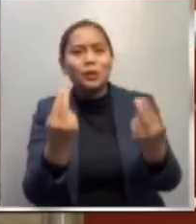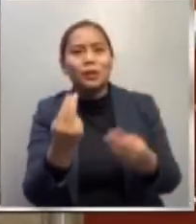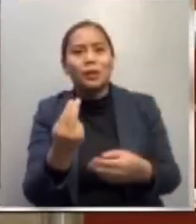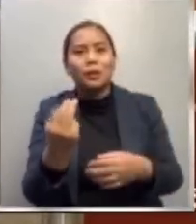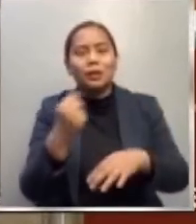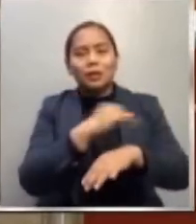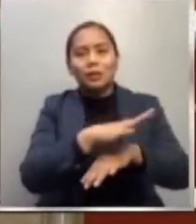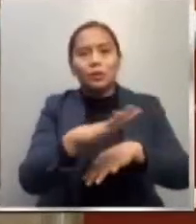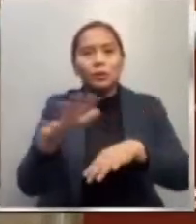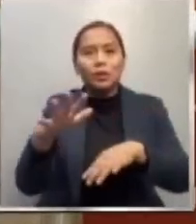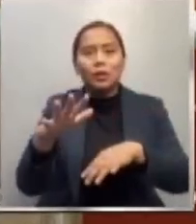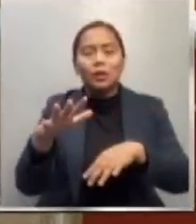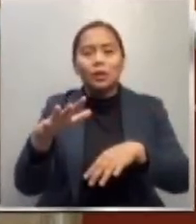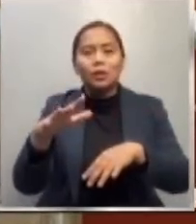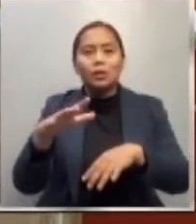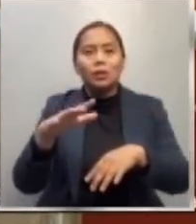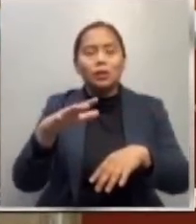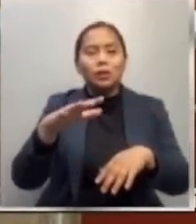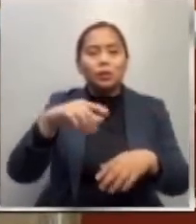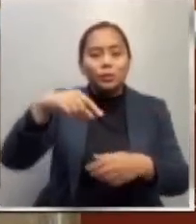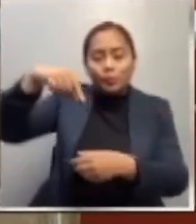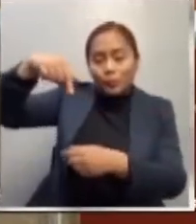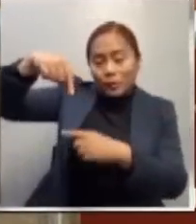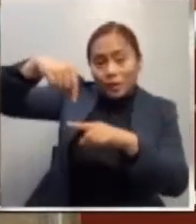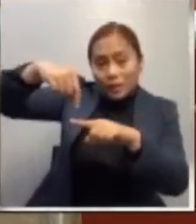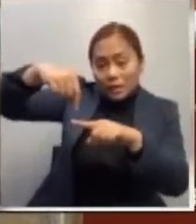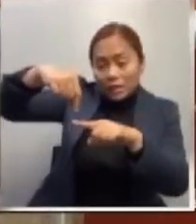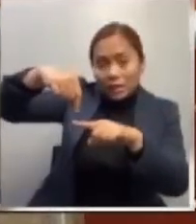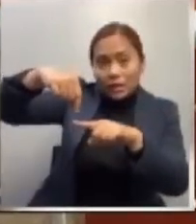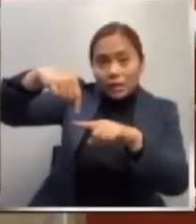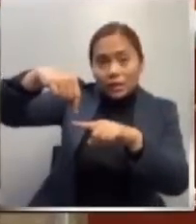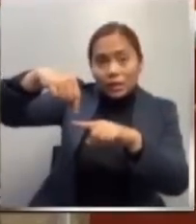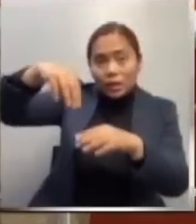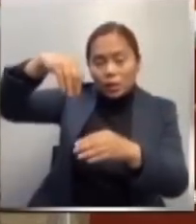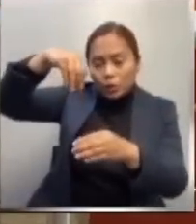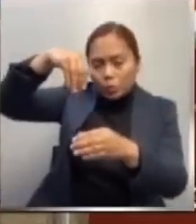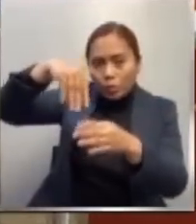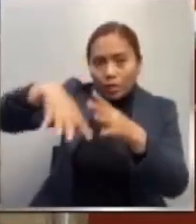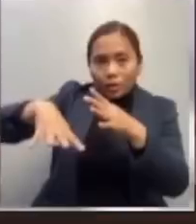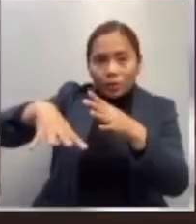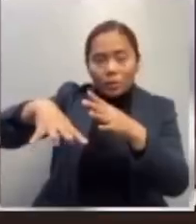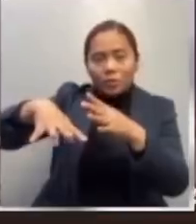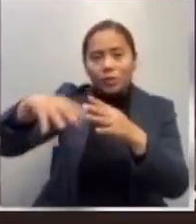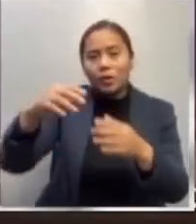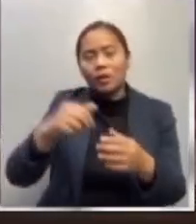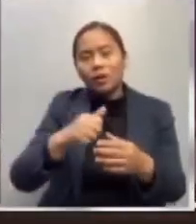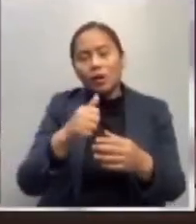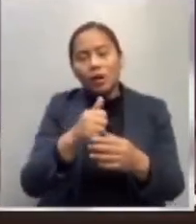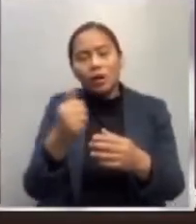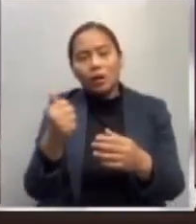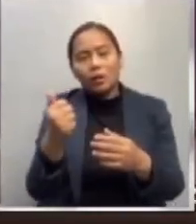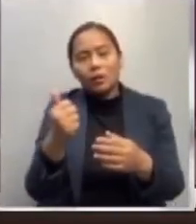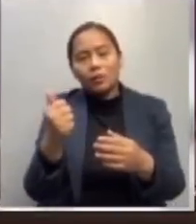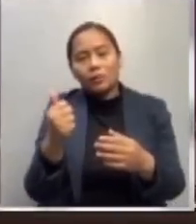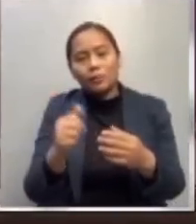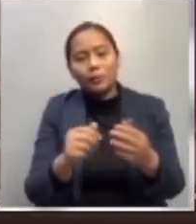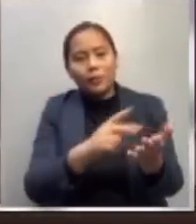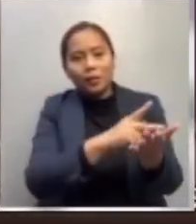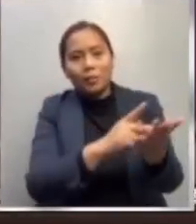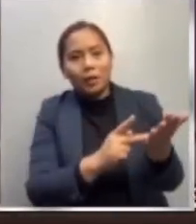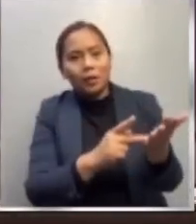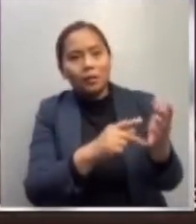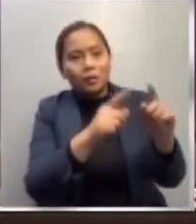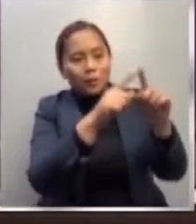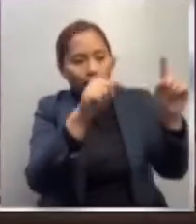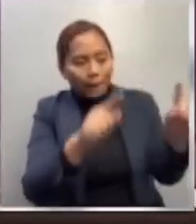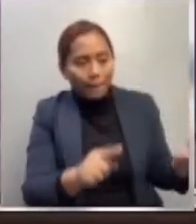pen na binibigay ng COMELEC ay tumatagos daw sa kabilang side ng balota at tinatamaan daw yung mga oval ng